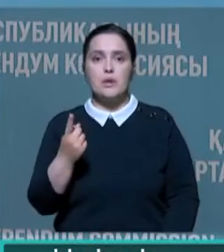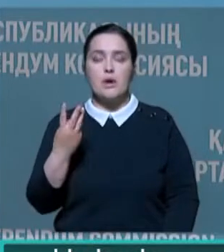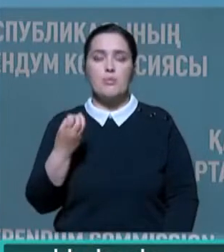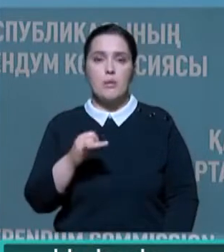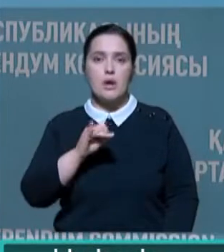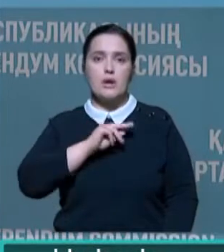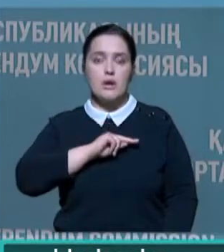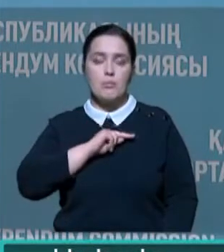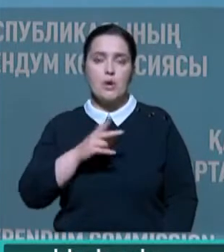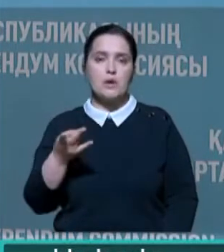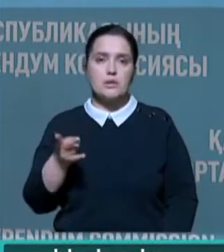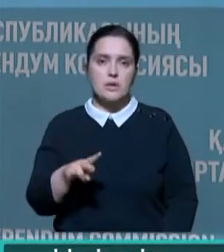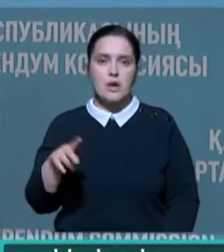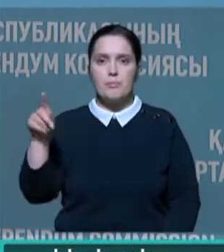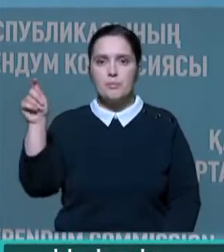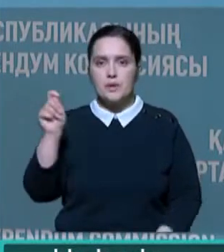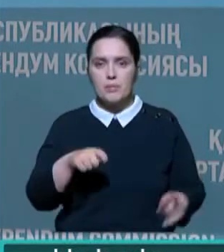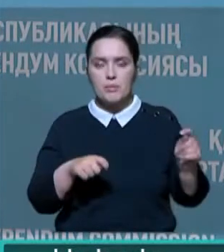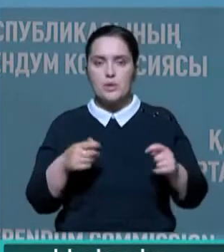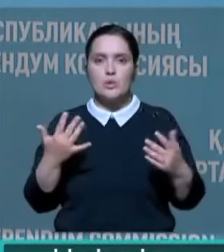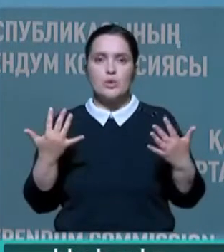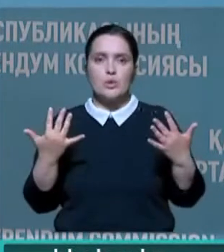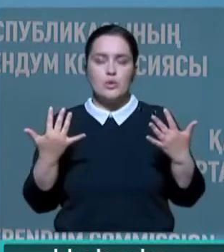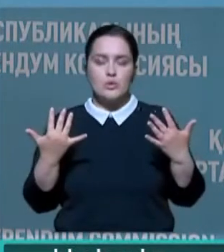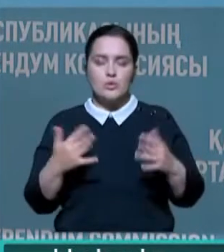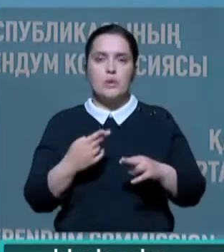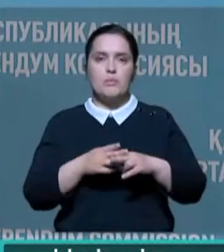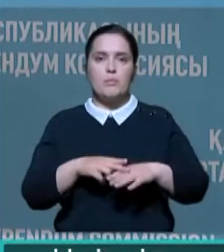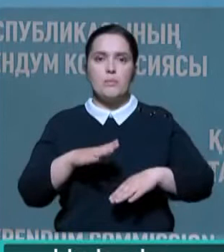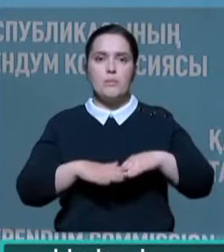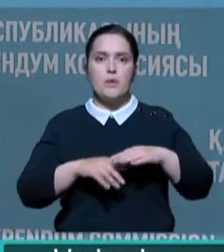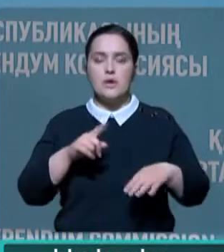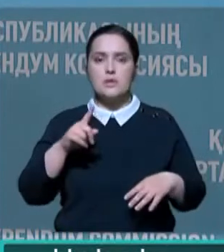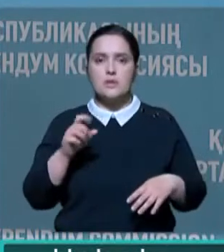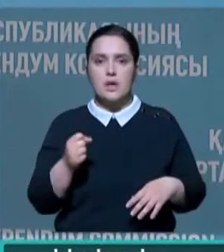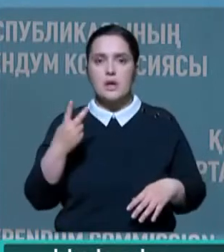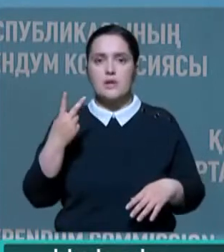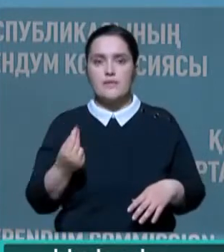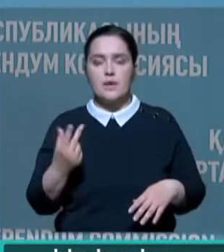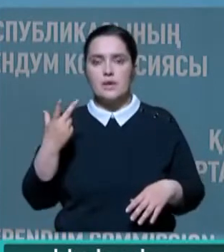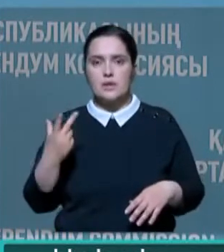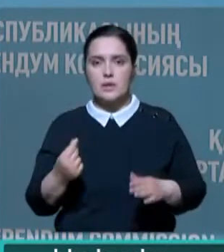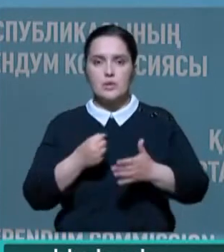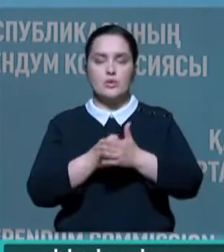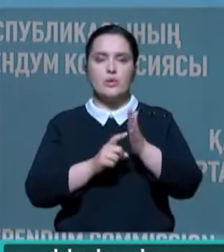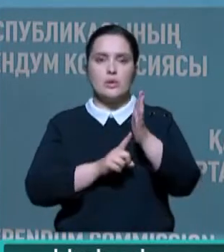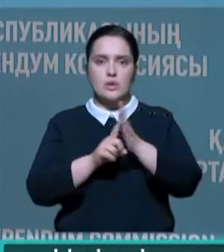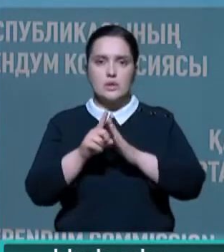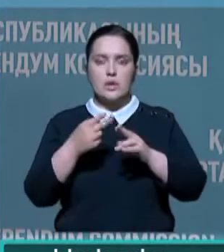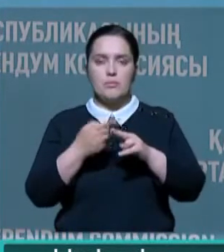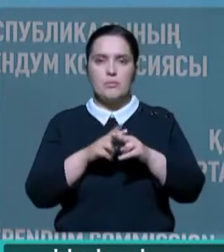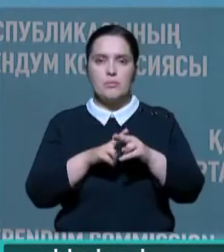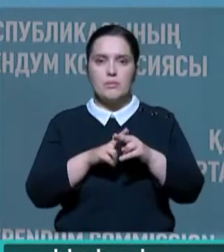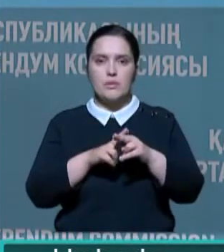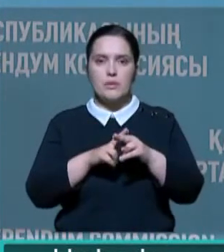работают, а остальные прибывают, как правило, уже по сложившейся практике за 2-3 дня до начала проведения